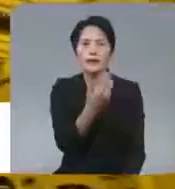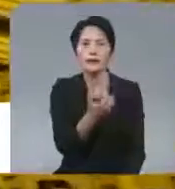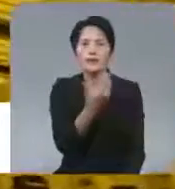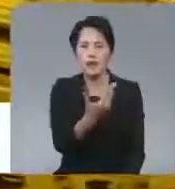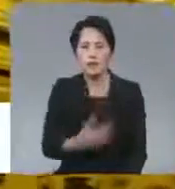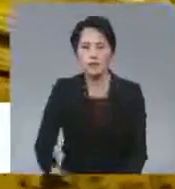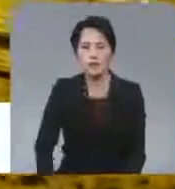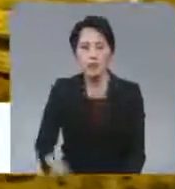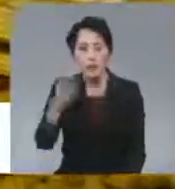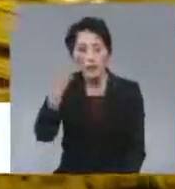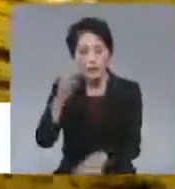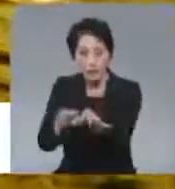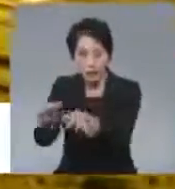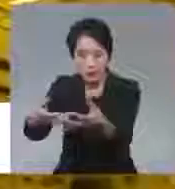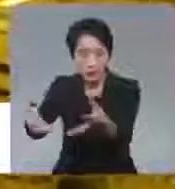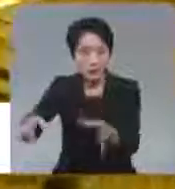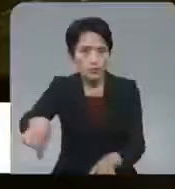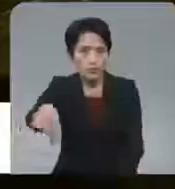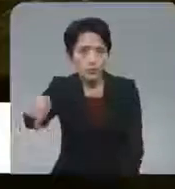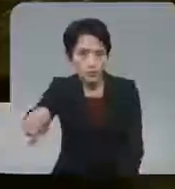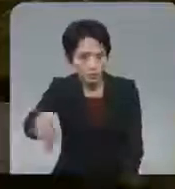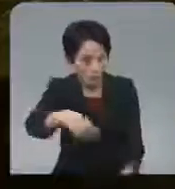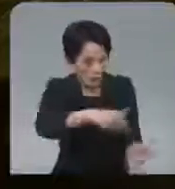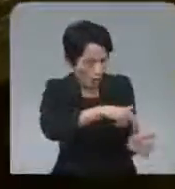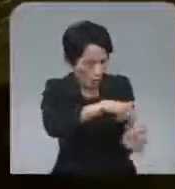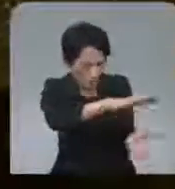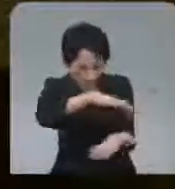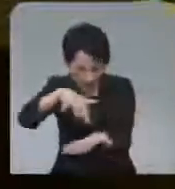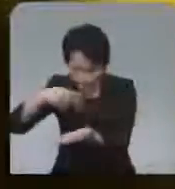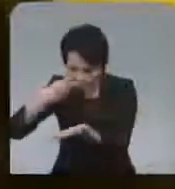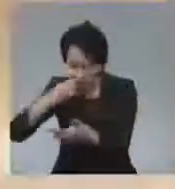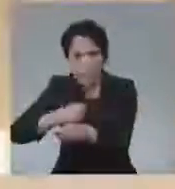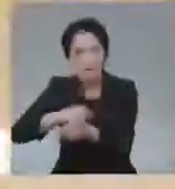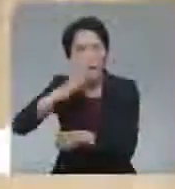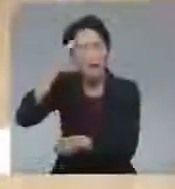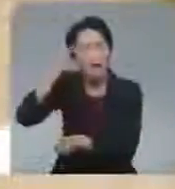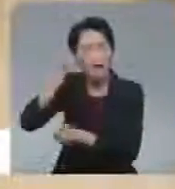业共计189家。预计美国商务部